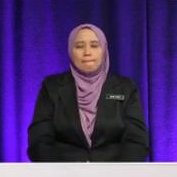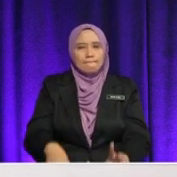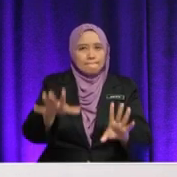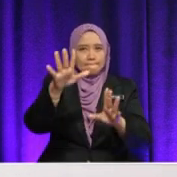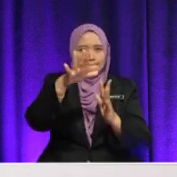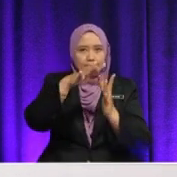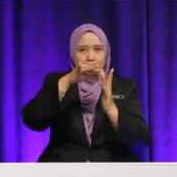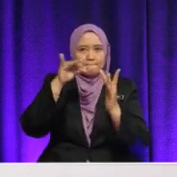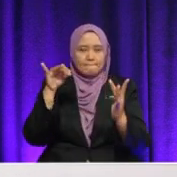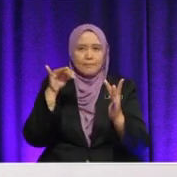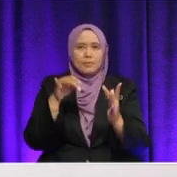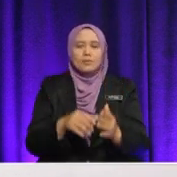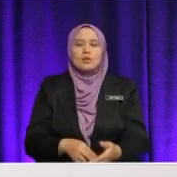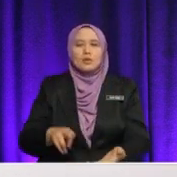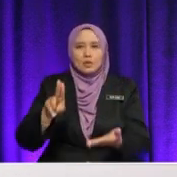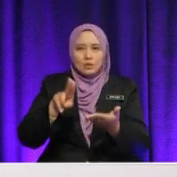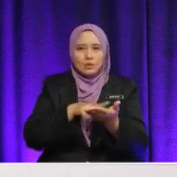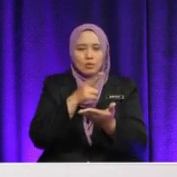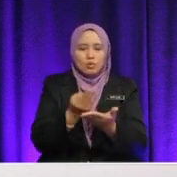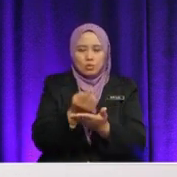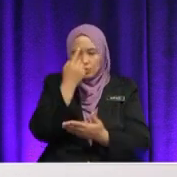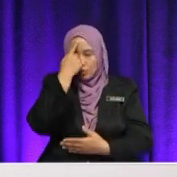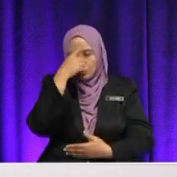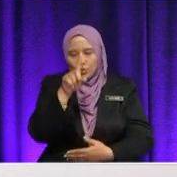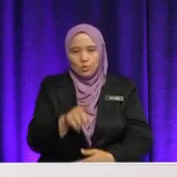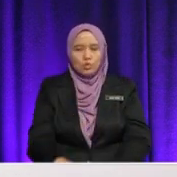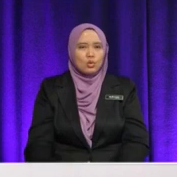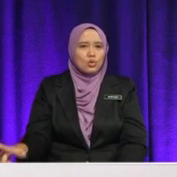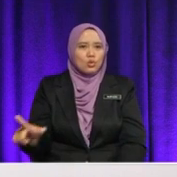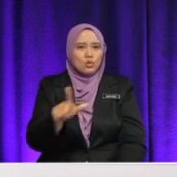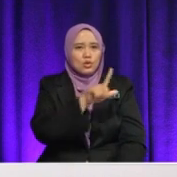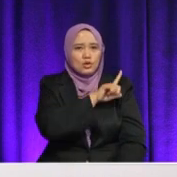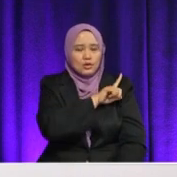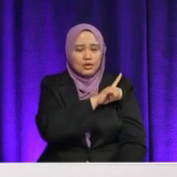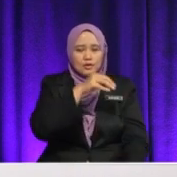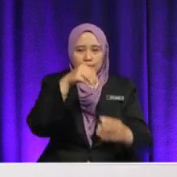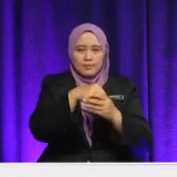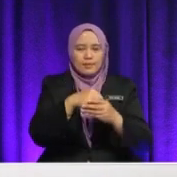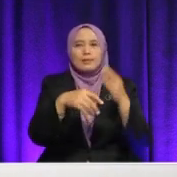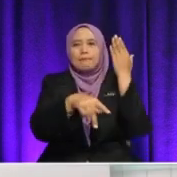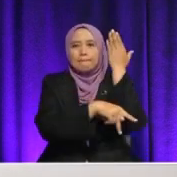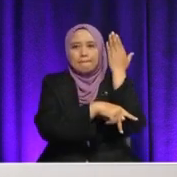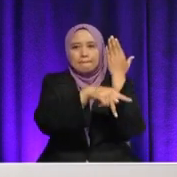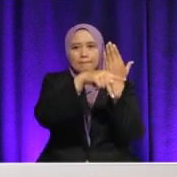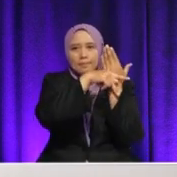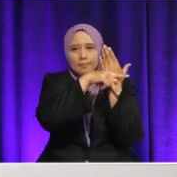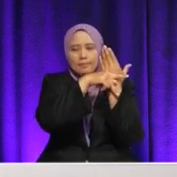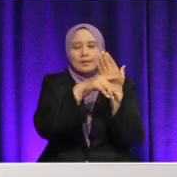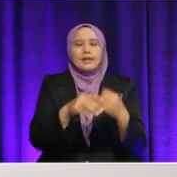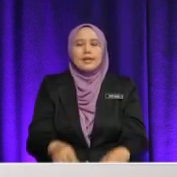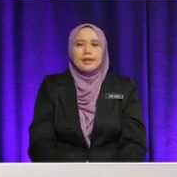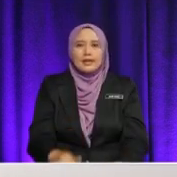paling na7wa undangan negeri dan kali kita rujuk dalam pekaru 113 penebagan